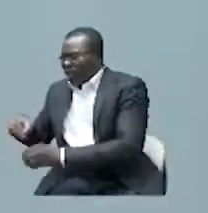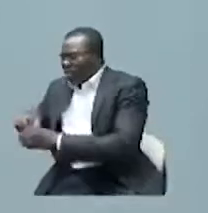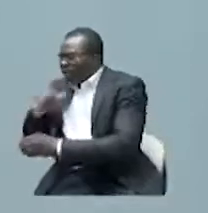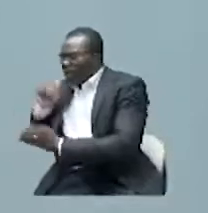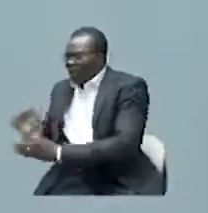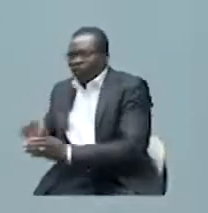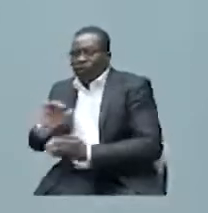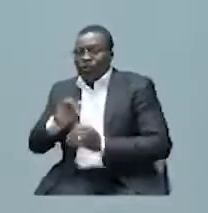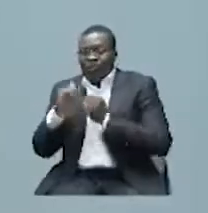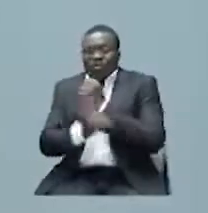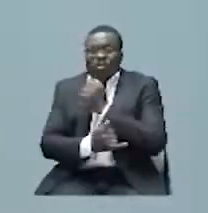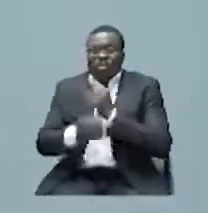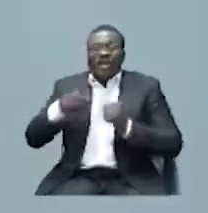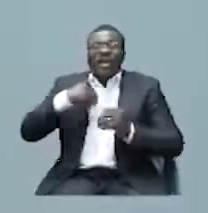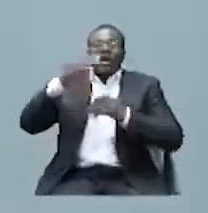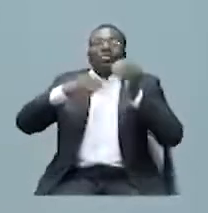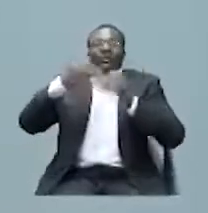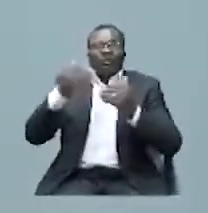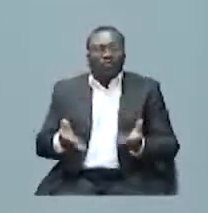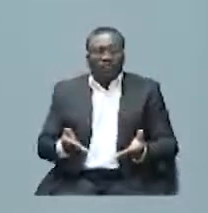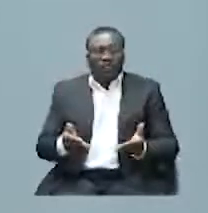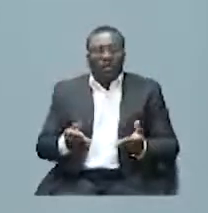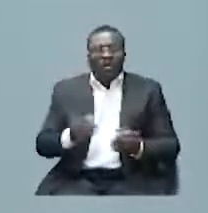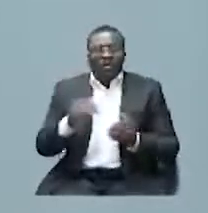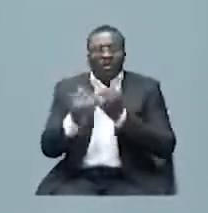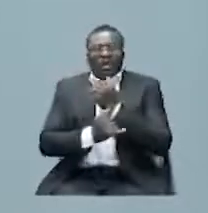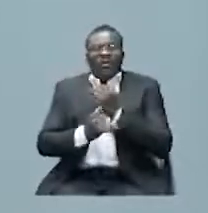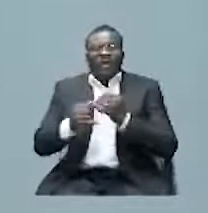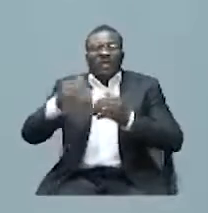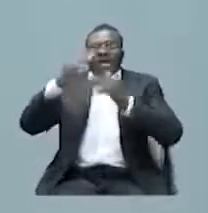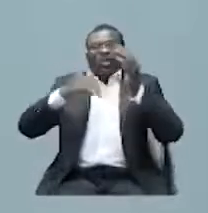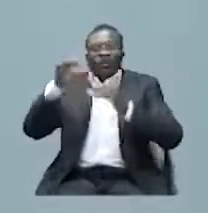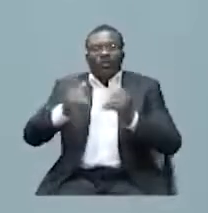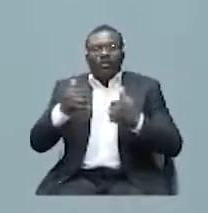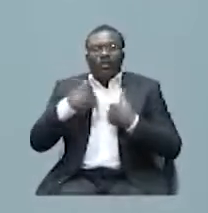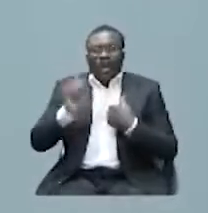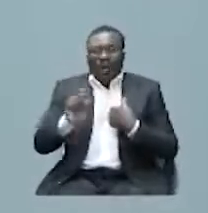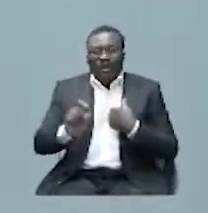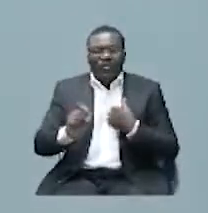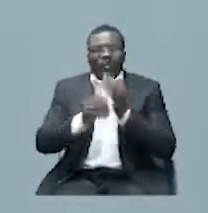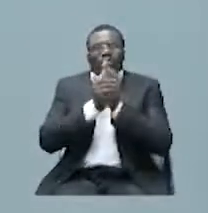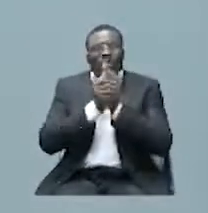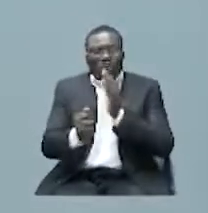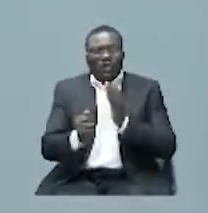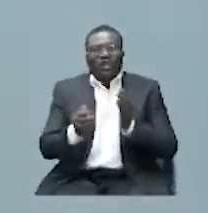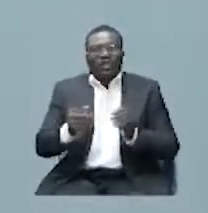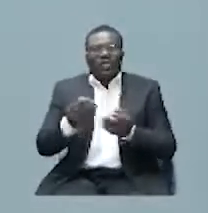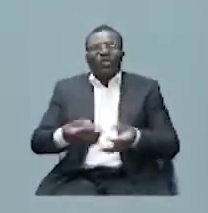sommes un pays en construction. Un pays en construction, d'ailleurs, tout ce qui est en construction a besoin de compétences, de